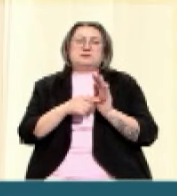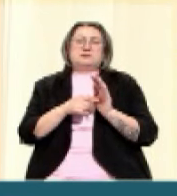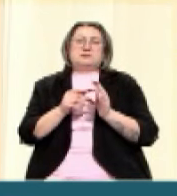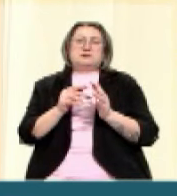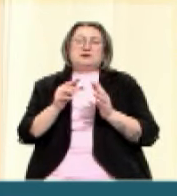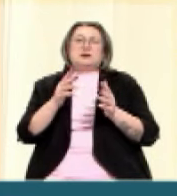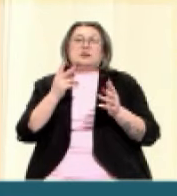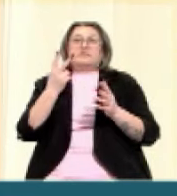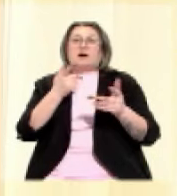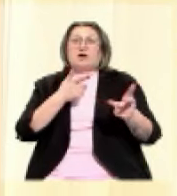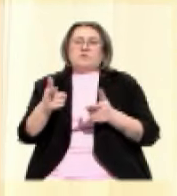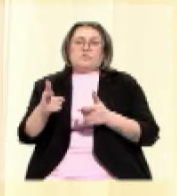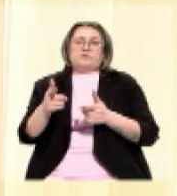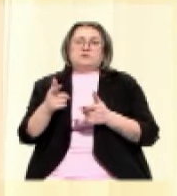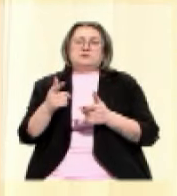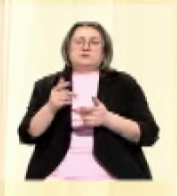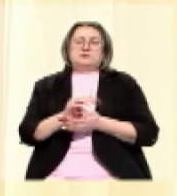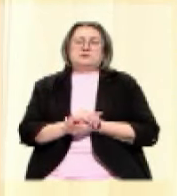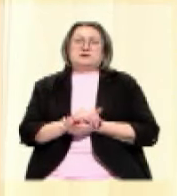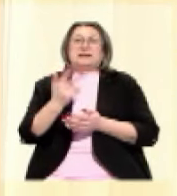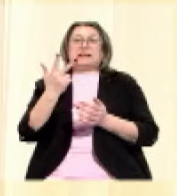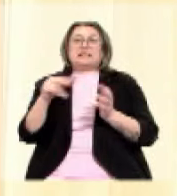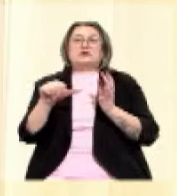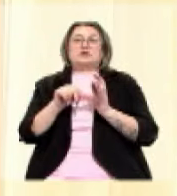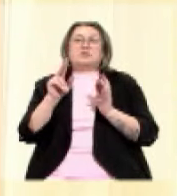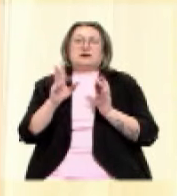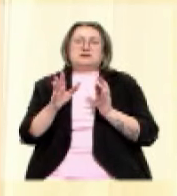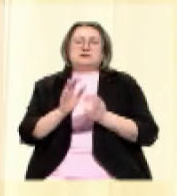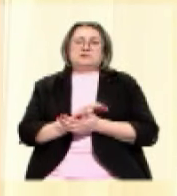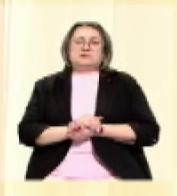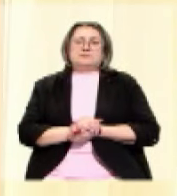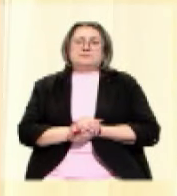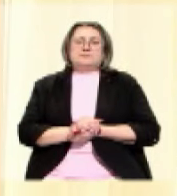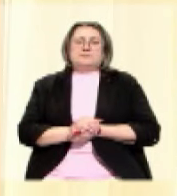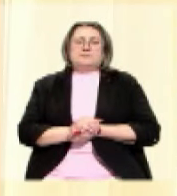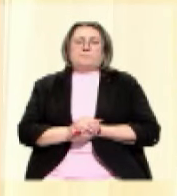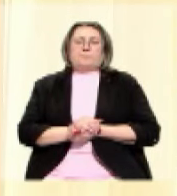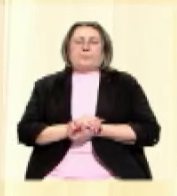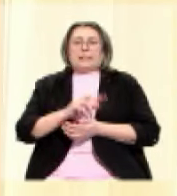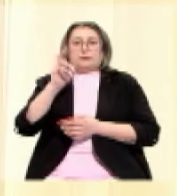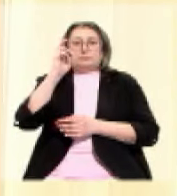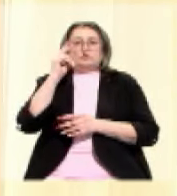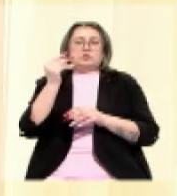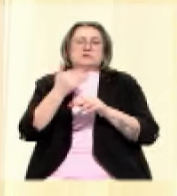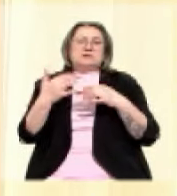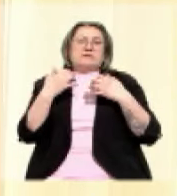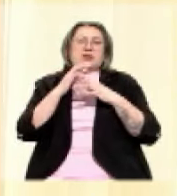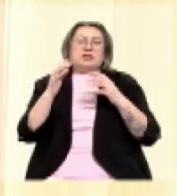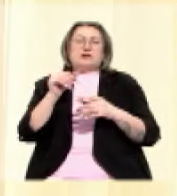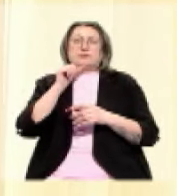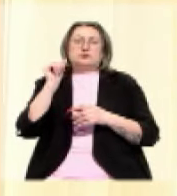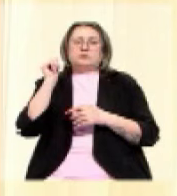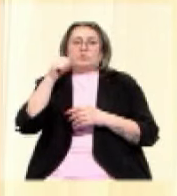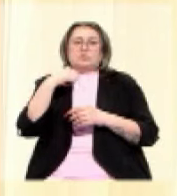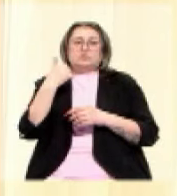году составил 108,8 миллиардов теңге. Өңірдің денсаулық сақтау саласының өткен жылға бюджеті 2022 жылмен